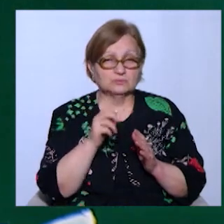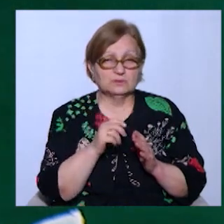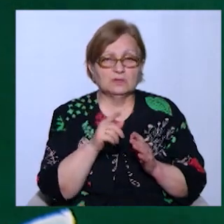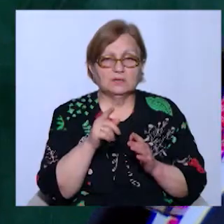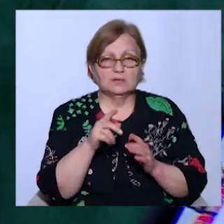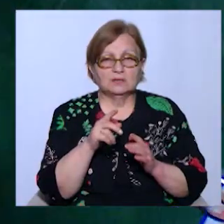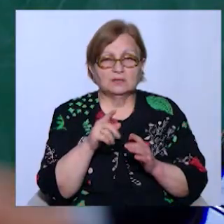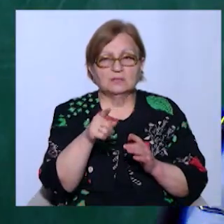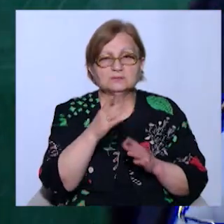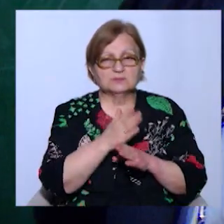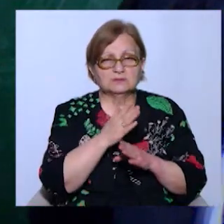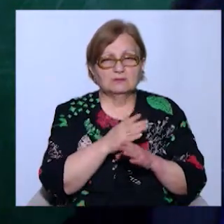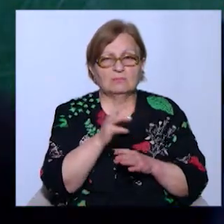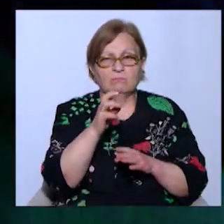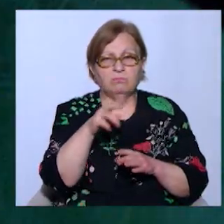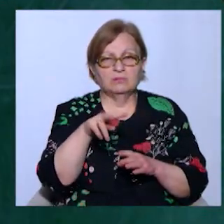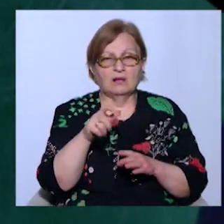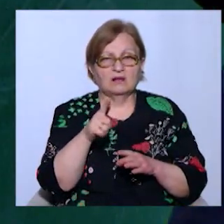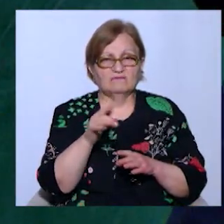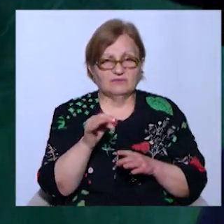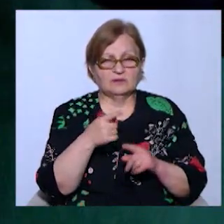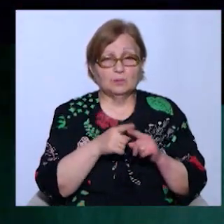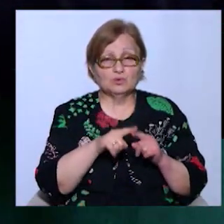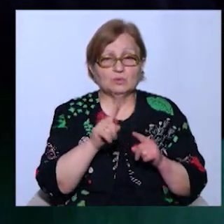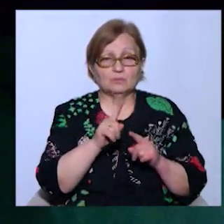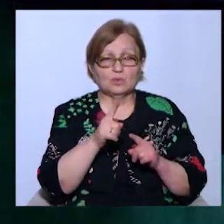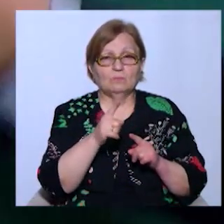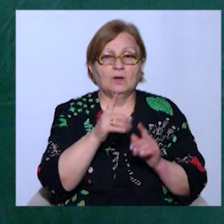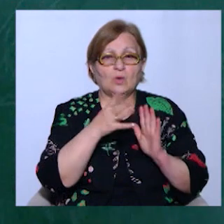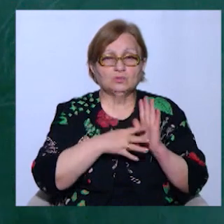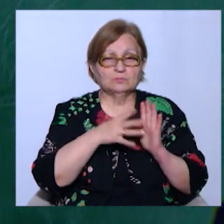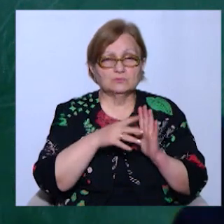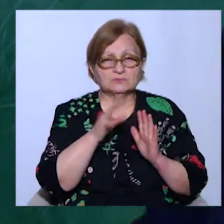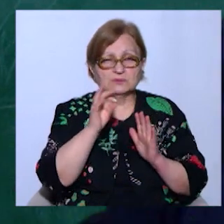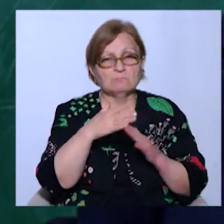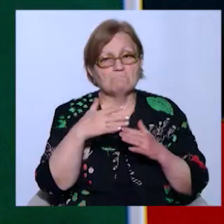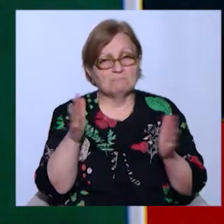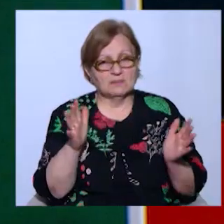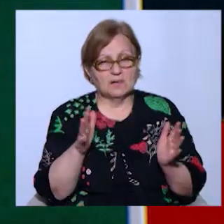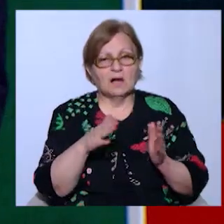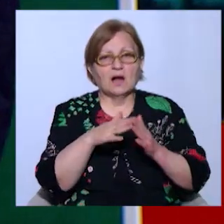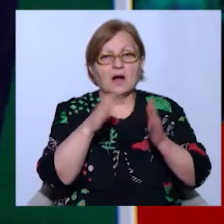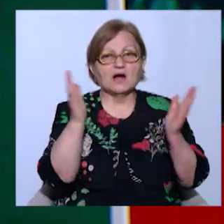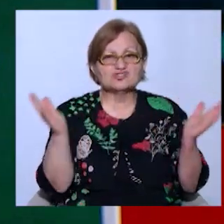ეს კუთხე არის ბლაგვი, იმიტომ რომ მართ კუთხეზე მეტია და გაშლილი